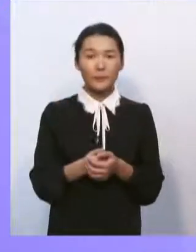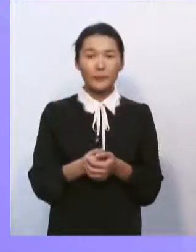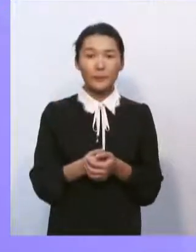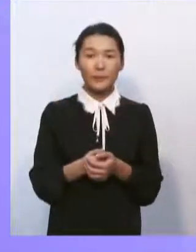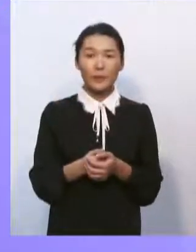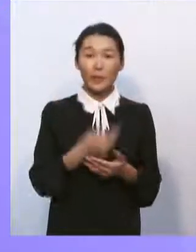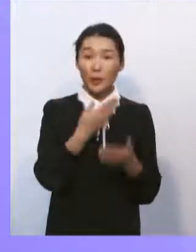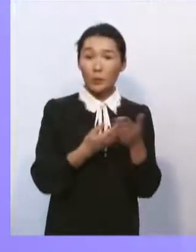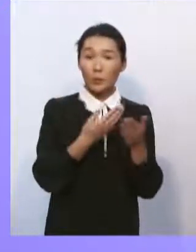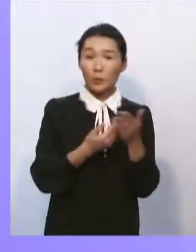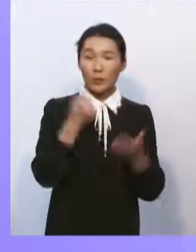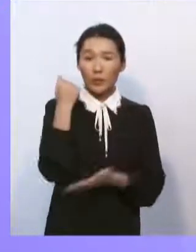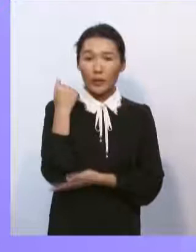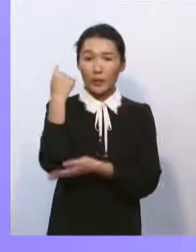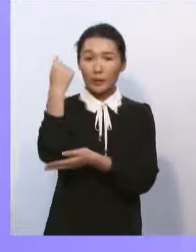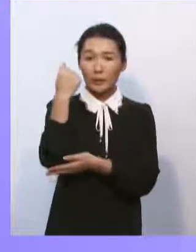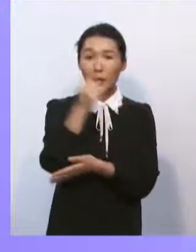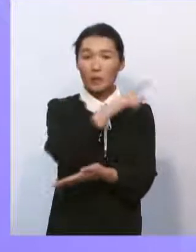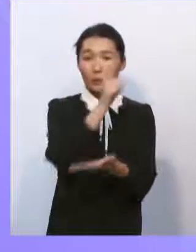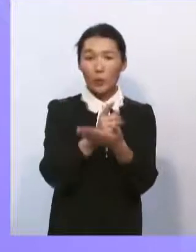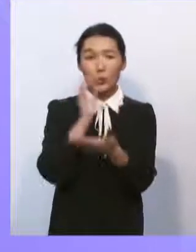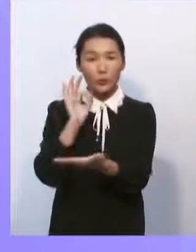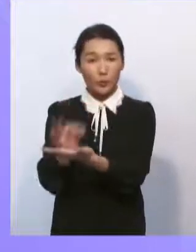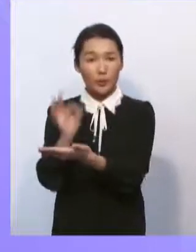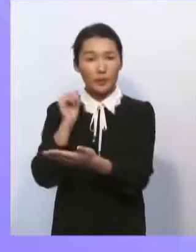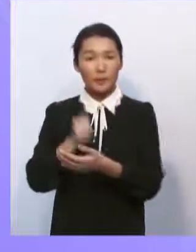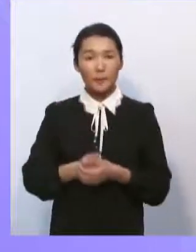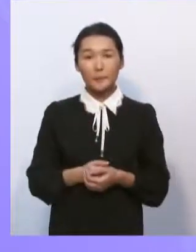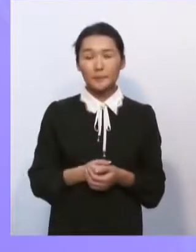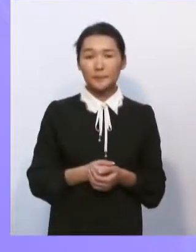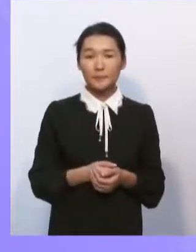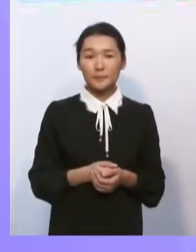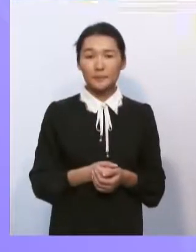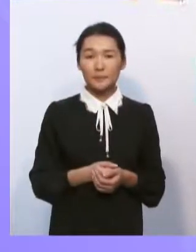Үлгүгө таянып, суроого жооп бергиле.